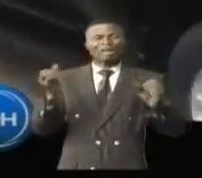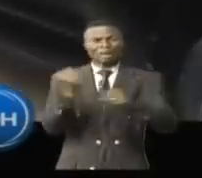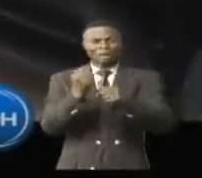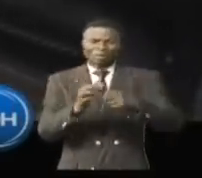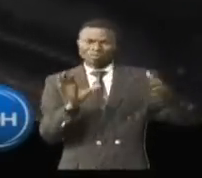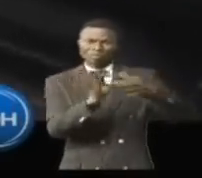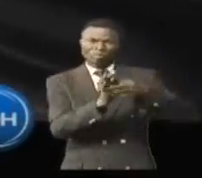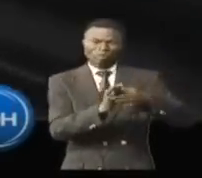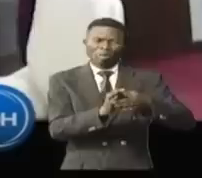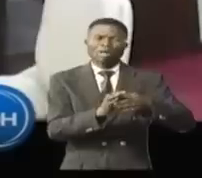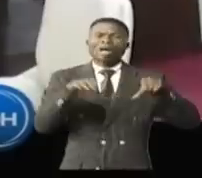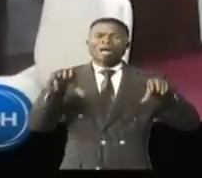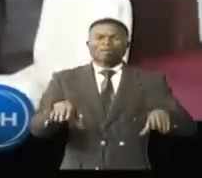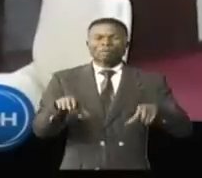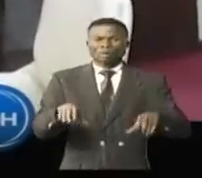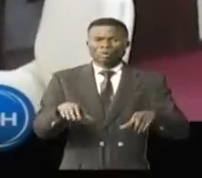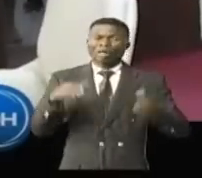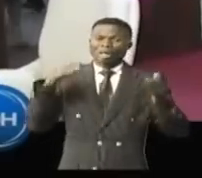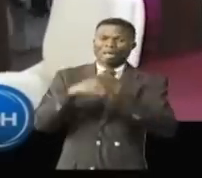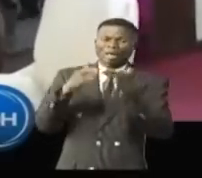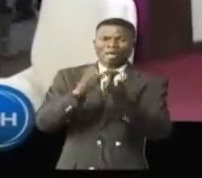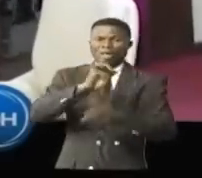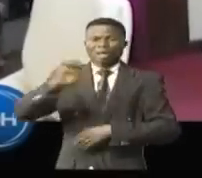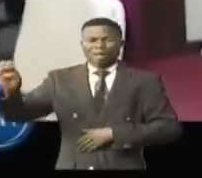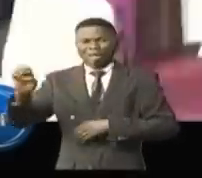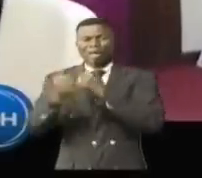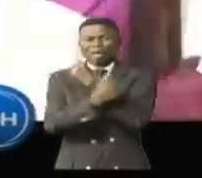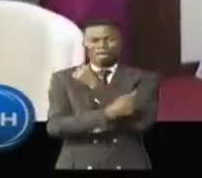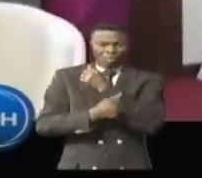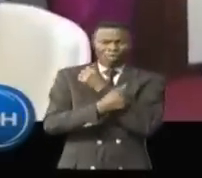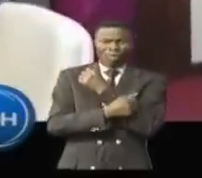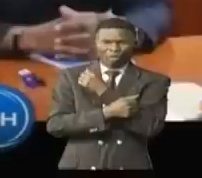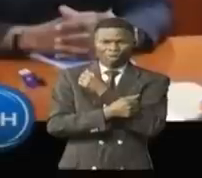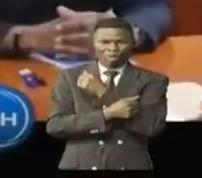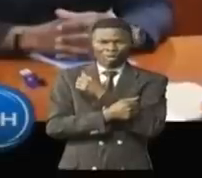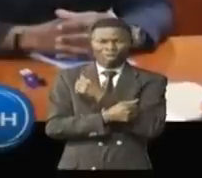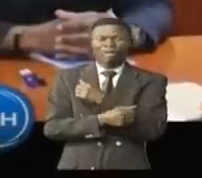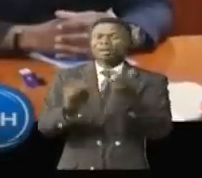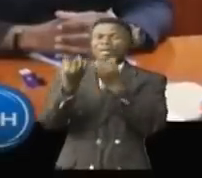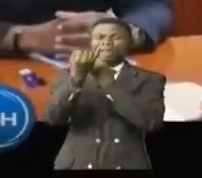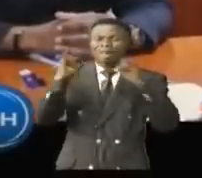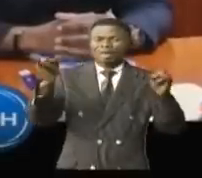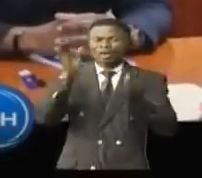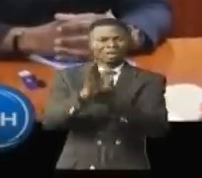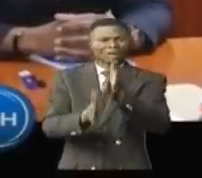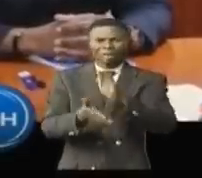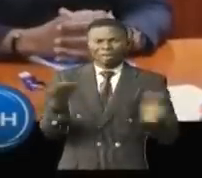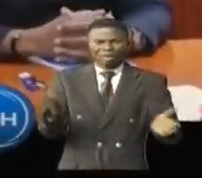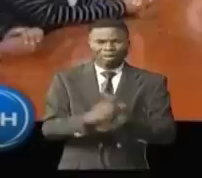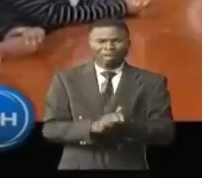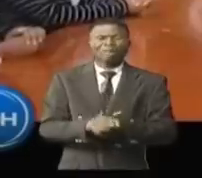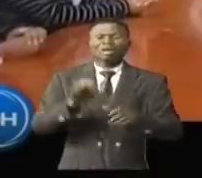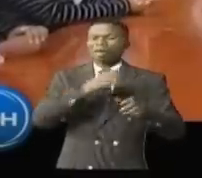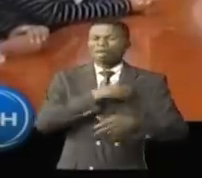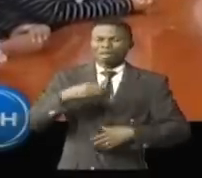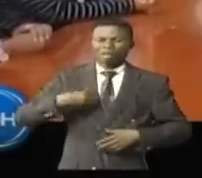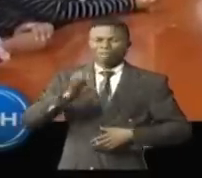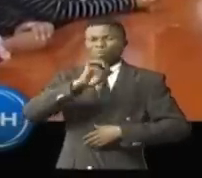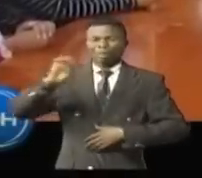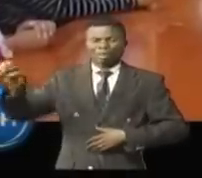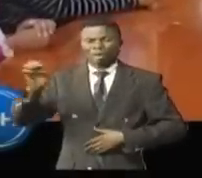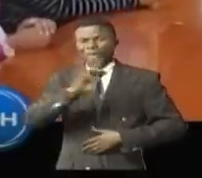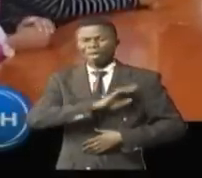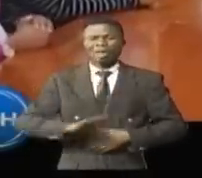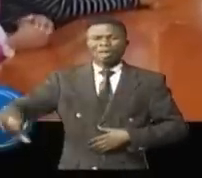entre les deux nations. Agression dans l'Est, Karine Rossoki, Miss Indépendance, dédie ses prix à toutes les femmes de l'Est de la